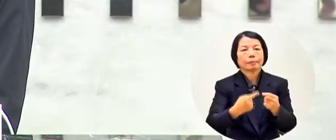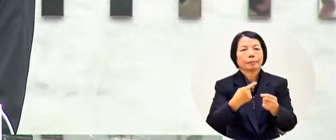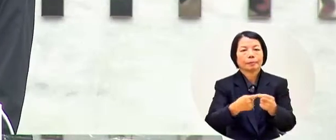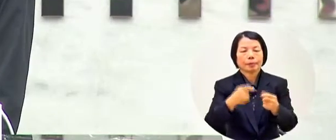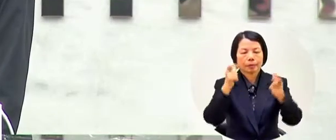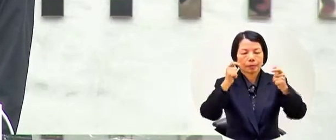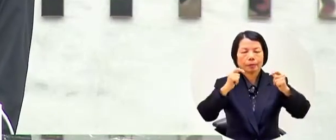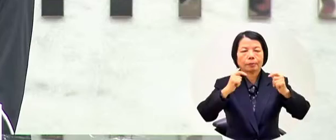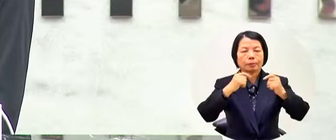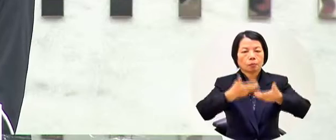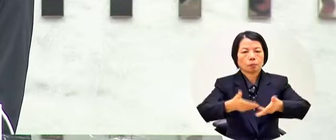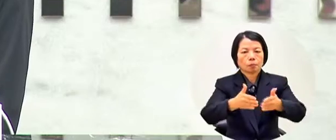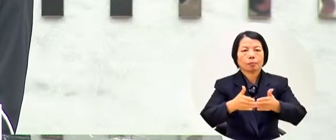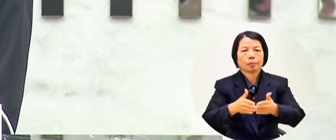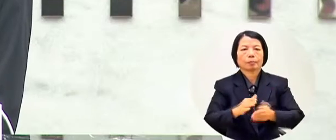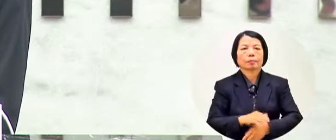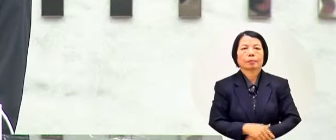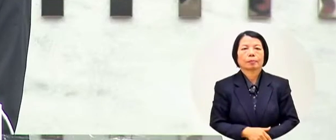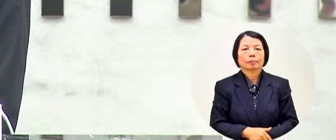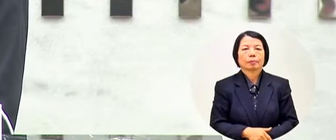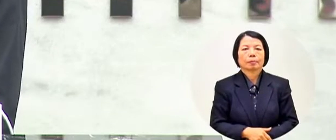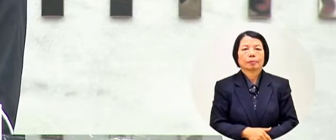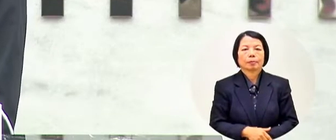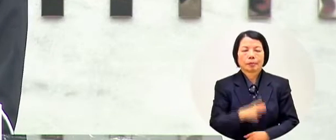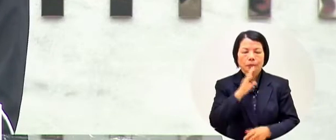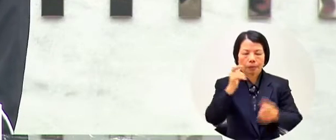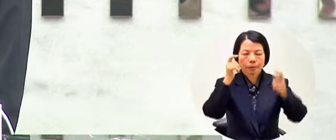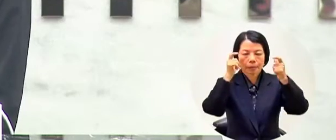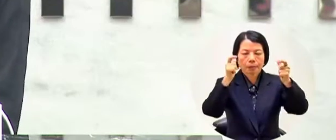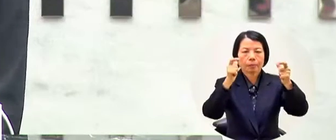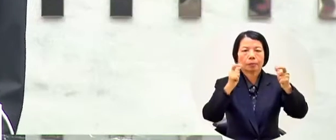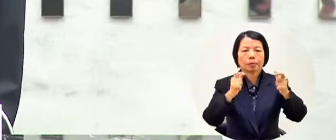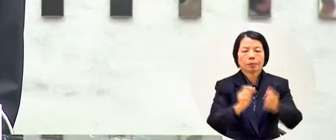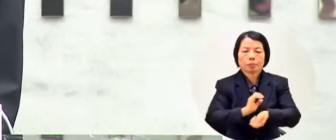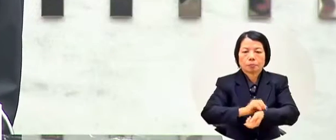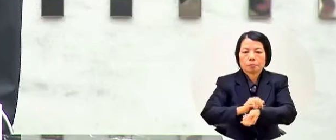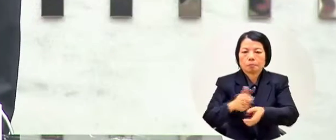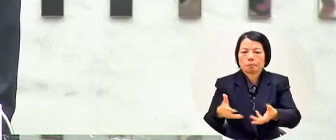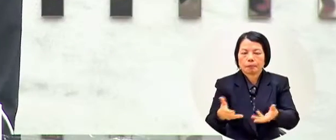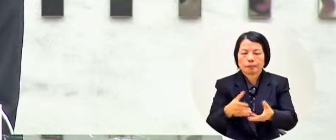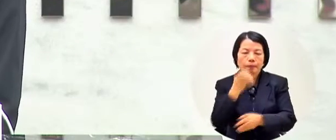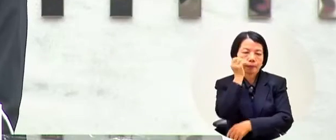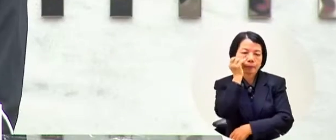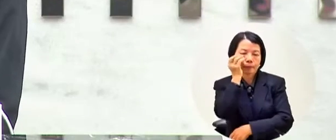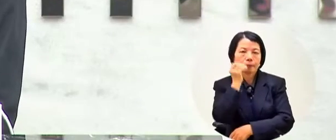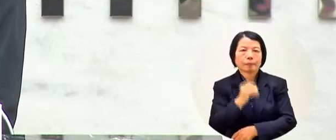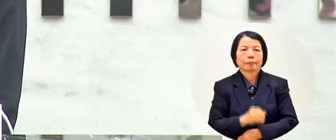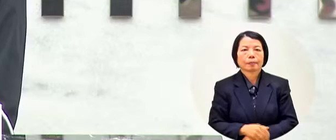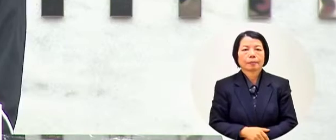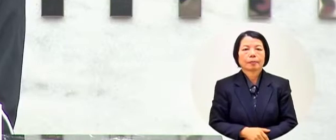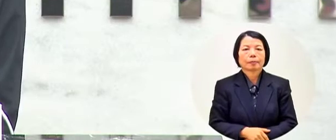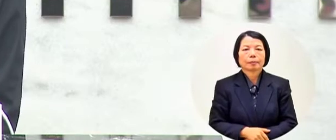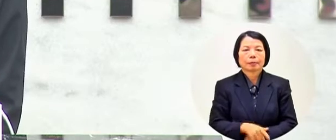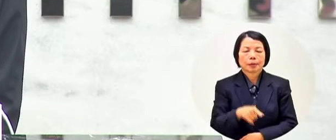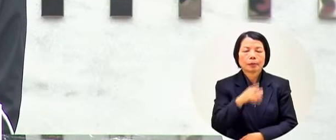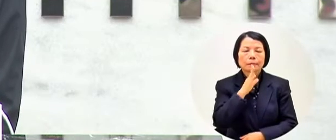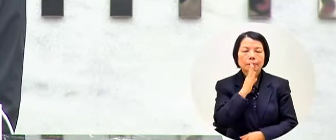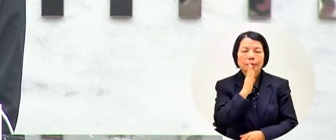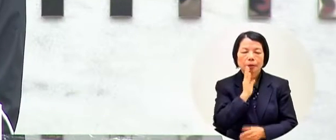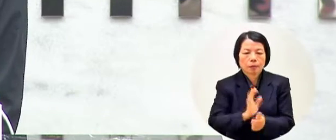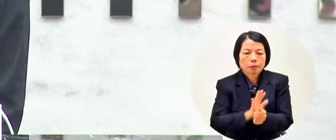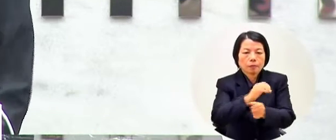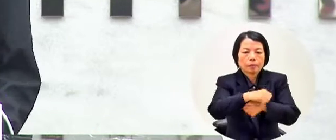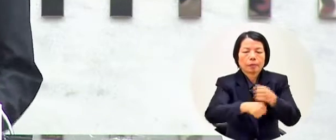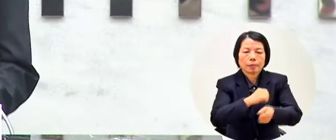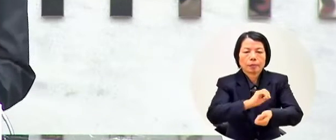最重要的之一，是高雄推动医疗观光。这是我们把它定为推动医